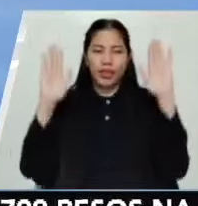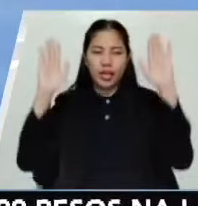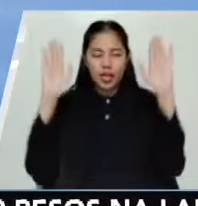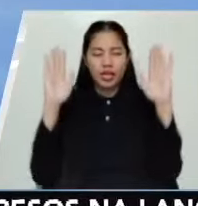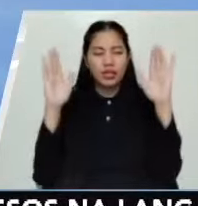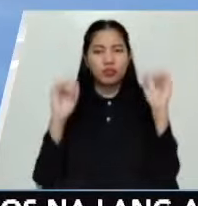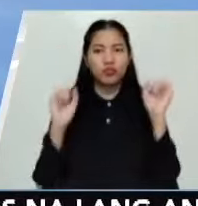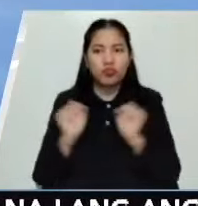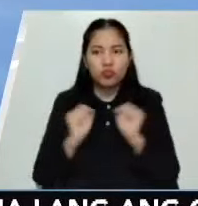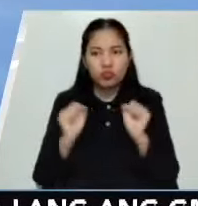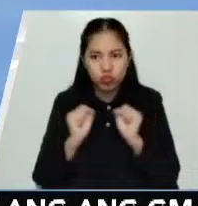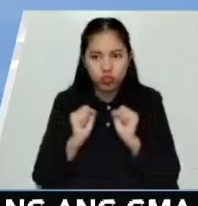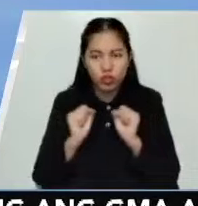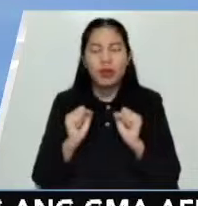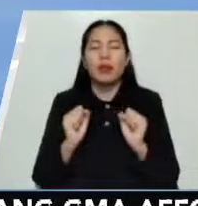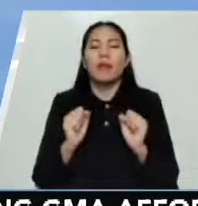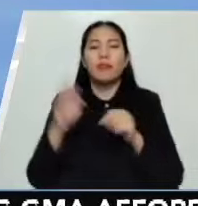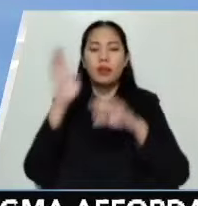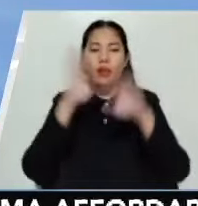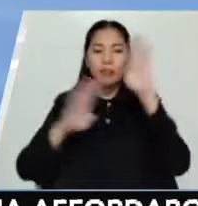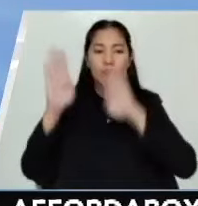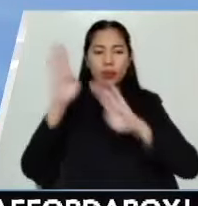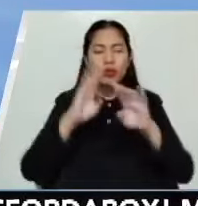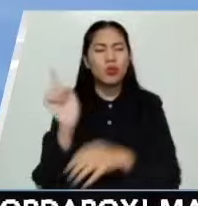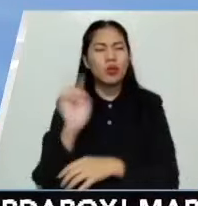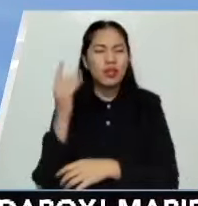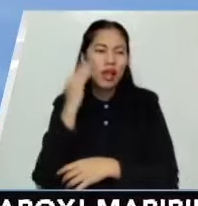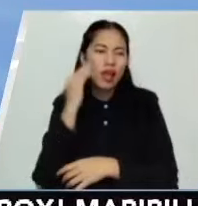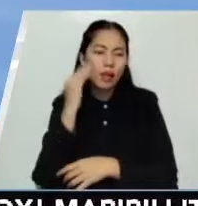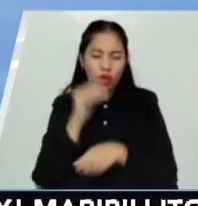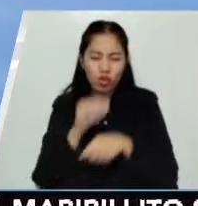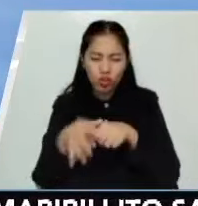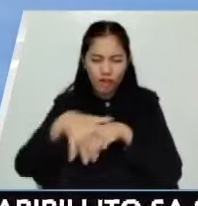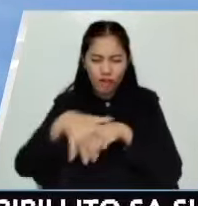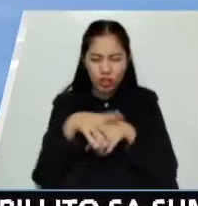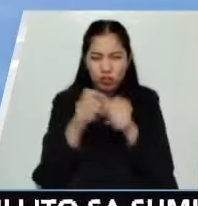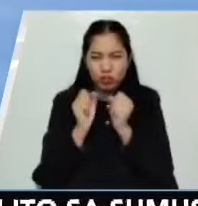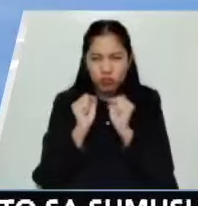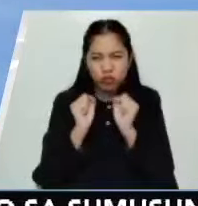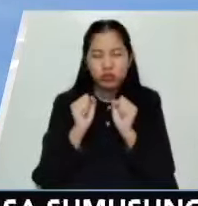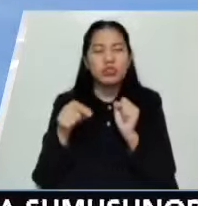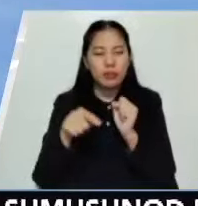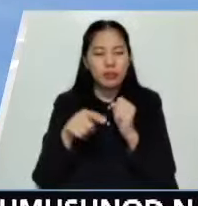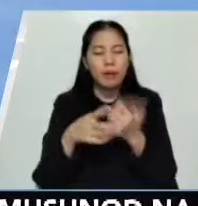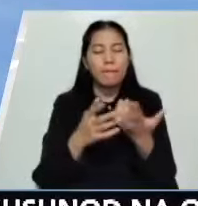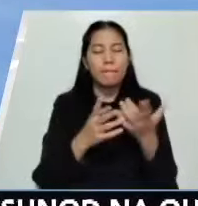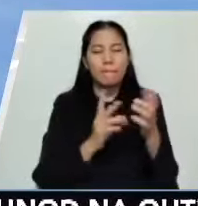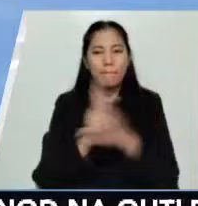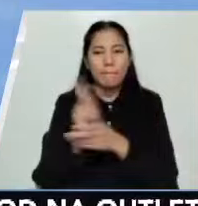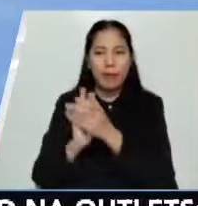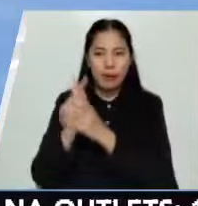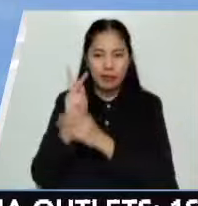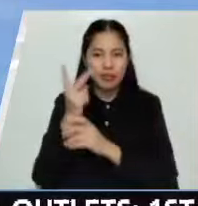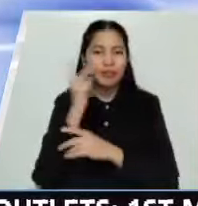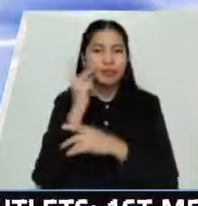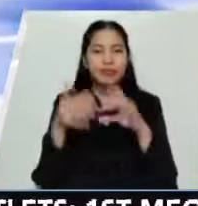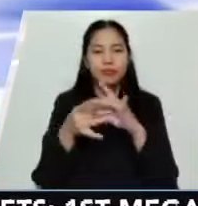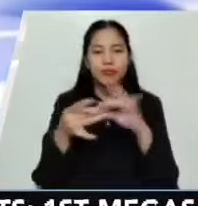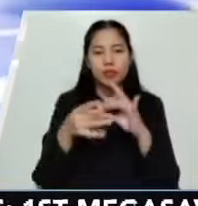pananim detalye po tayo sa ulat On the Spot ni Russell sorio ng GMA Regional tv1 North Central Luzon